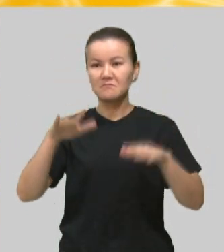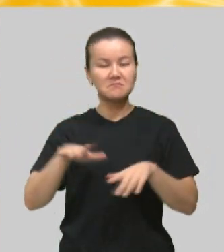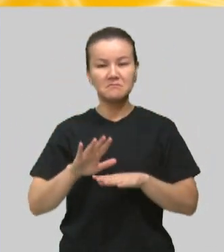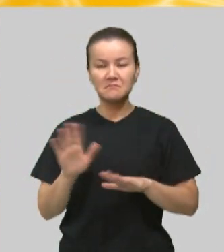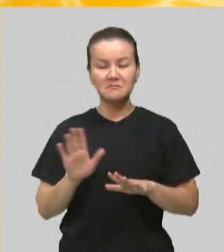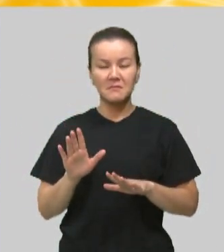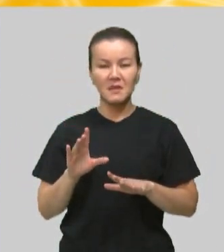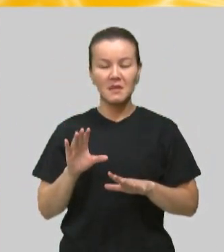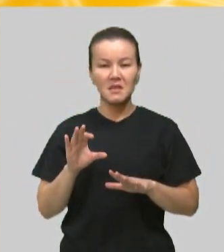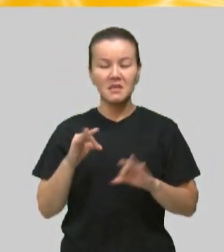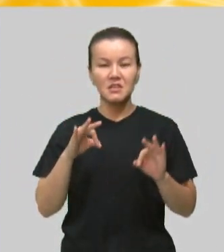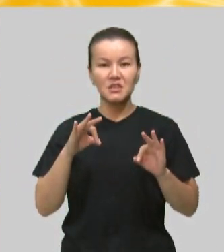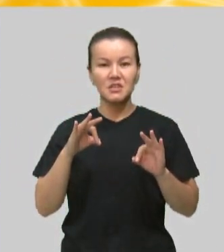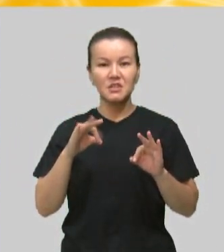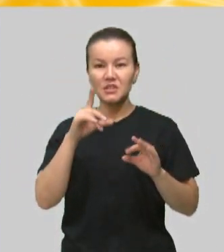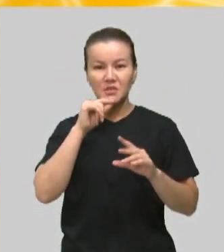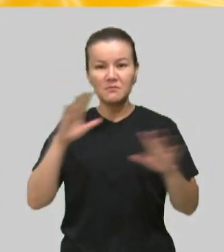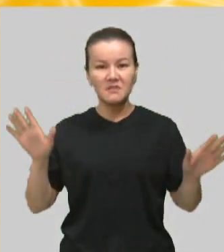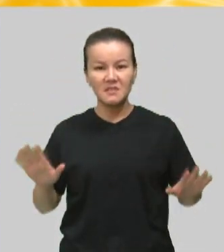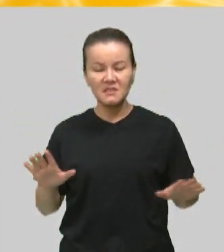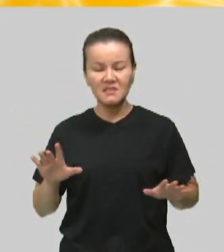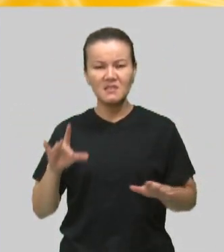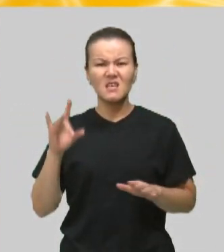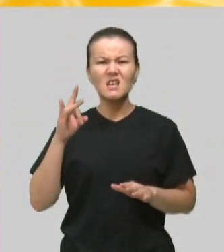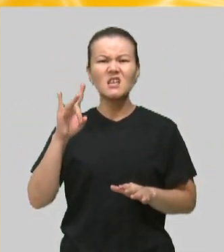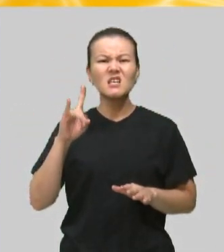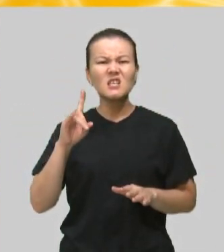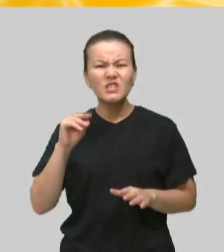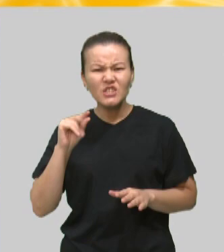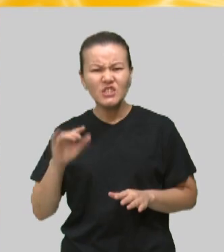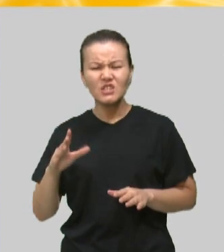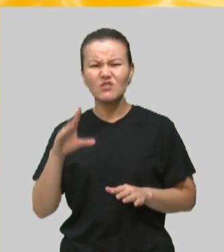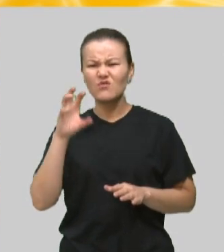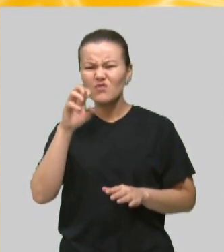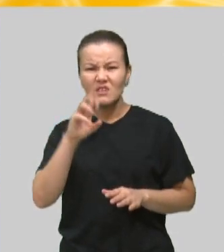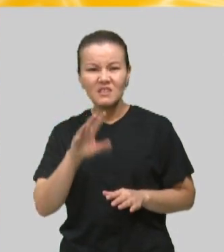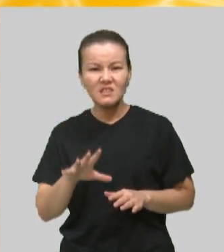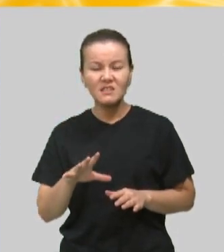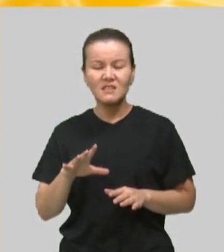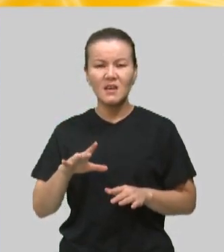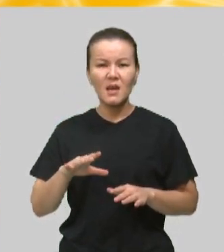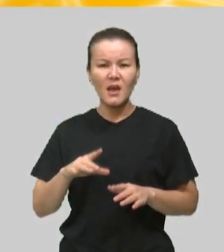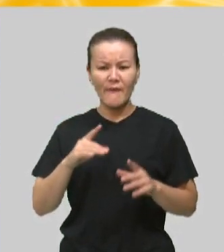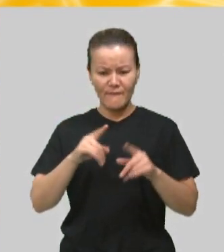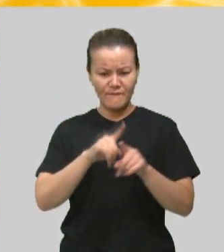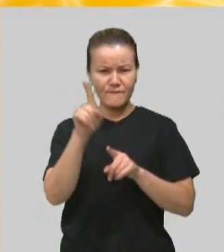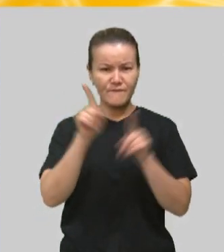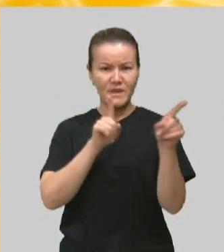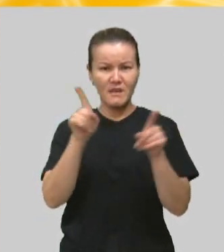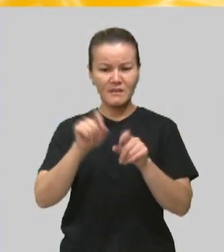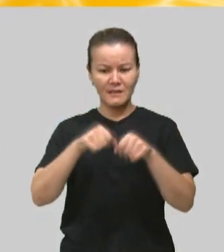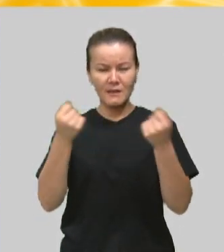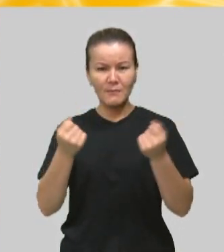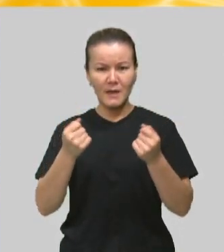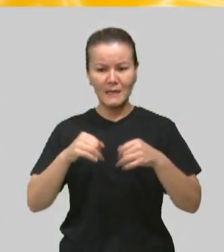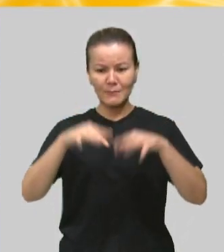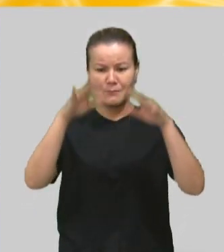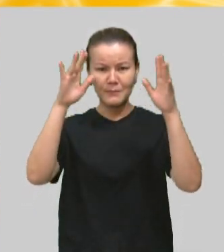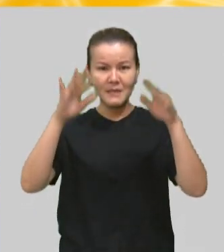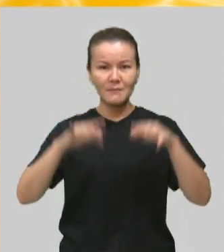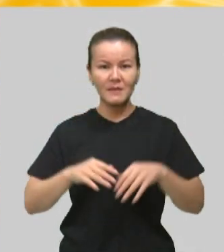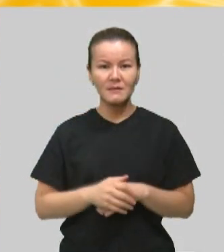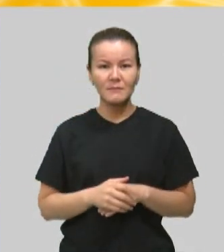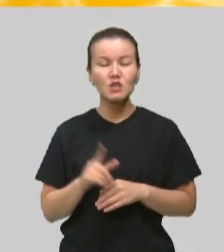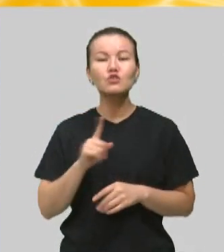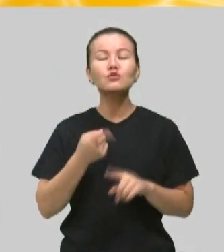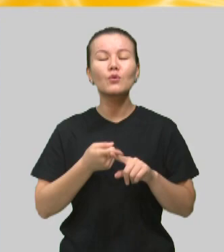Фурчит, рычит, ветки ломает, пыль поднимает. Что это